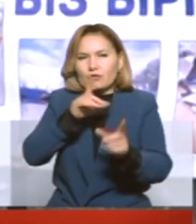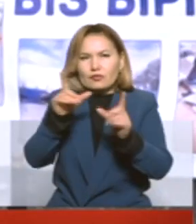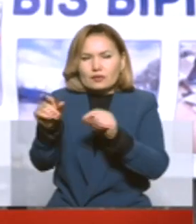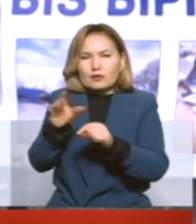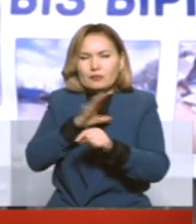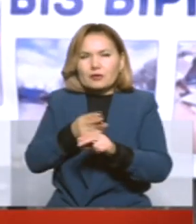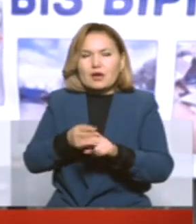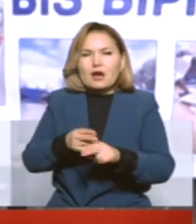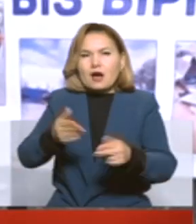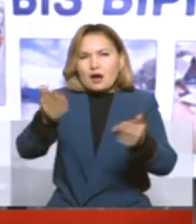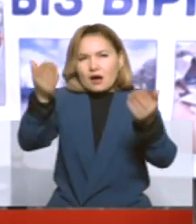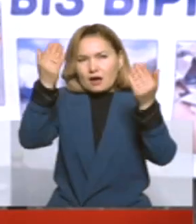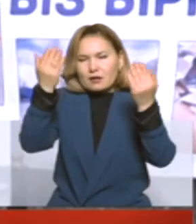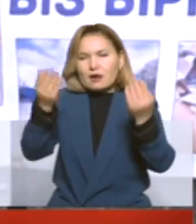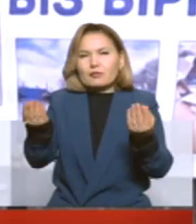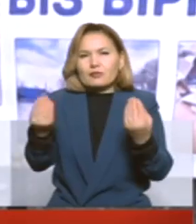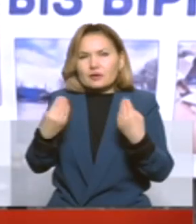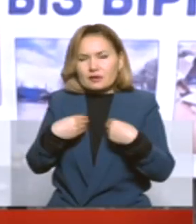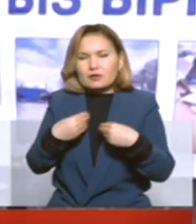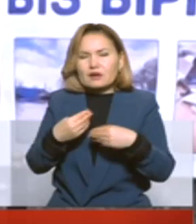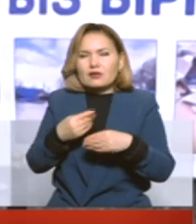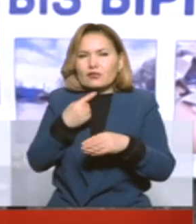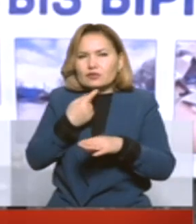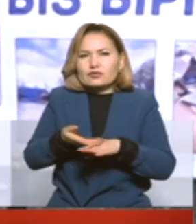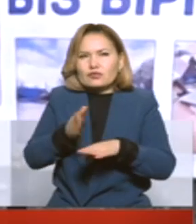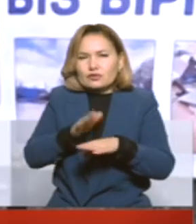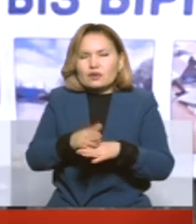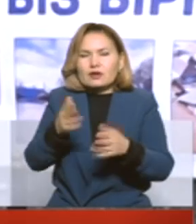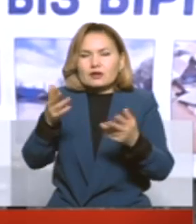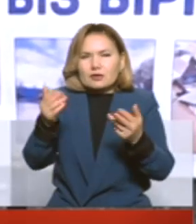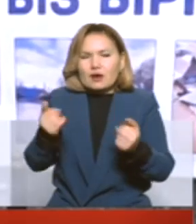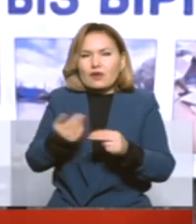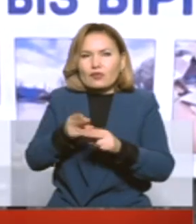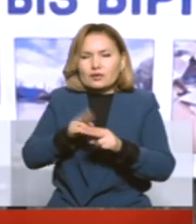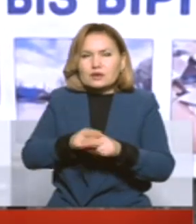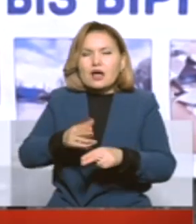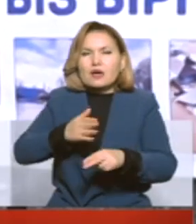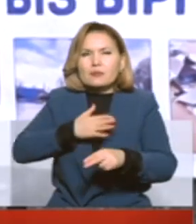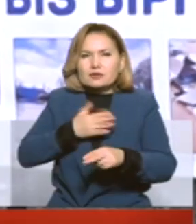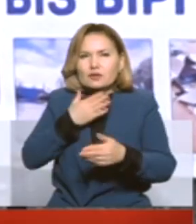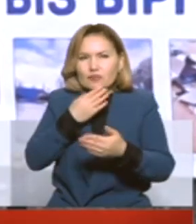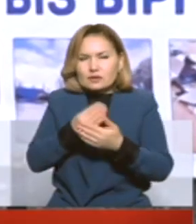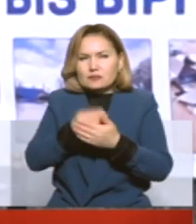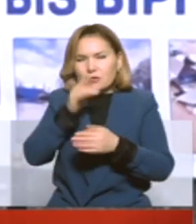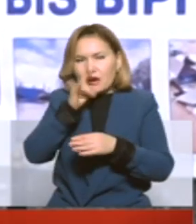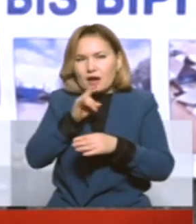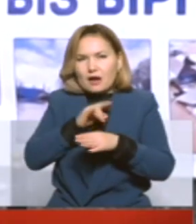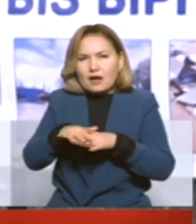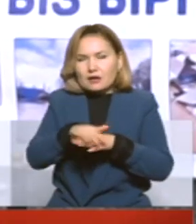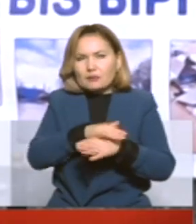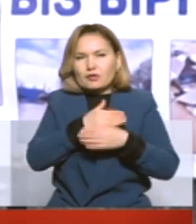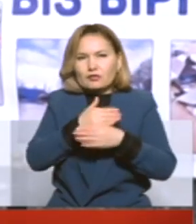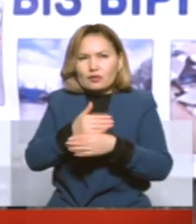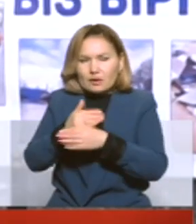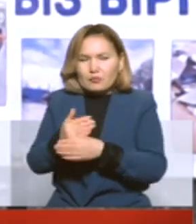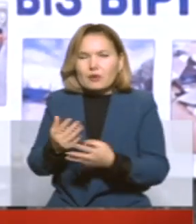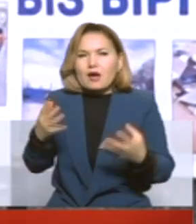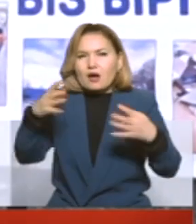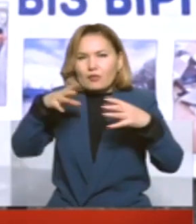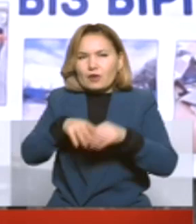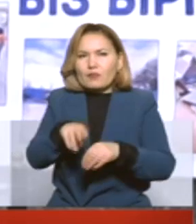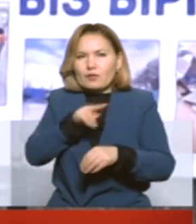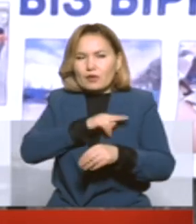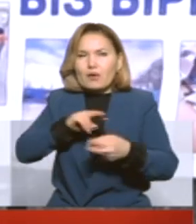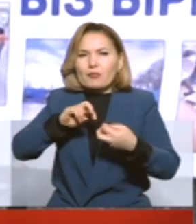бұл, ауыртпалығы, Құдайдың сынағы. Тек бұған бір келесіп, халықты қолдап тұрып, ұжымдасып, ынтымақтасып қана шығатын